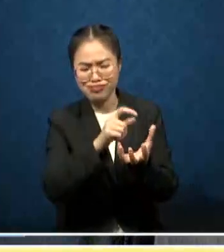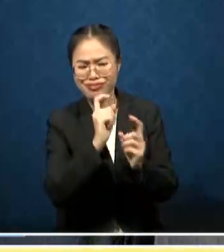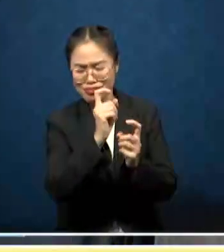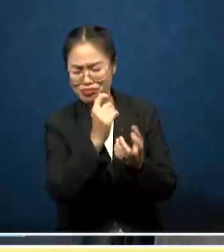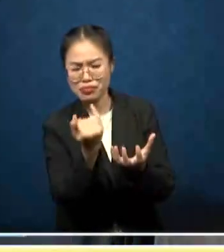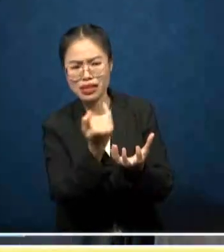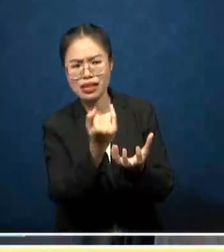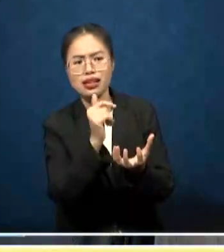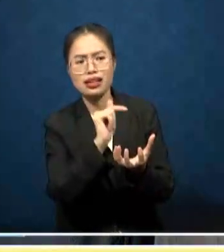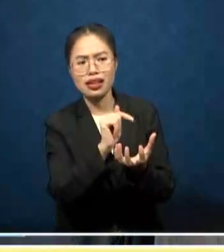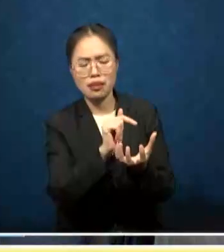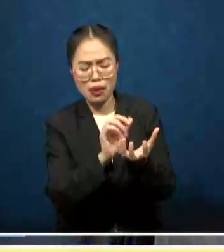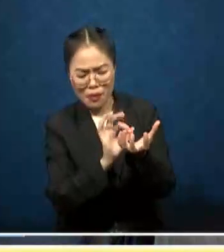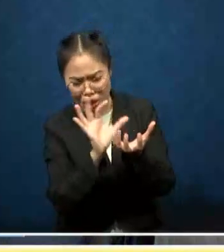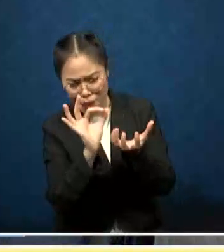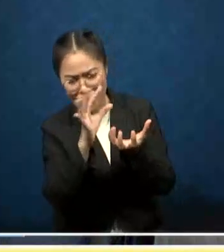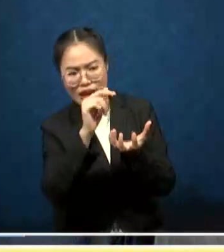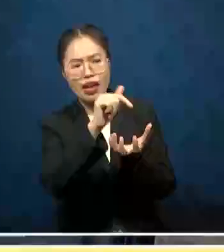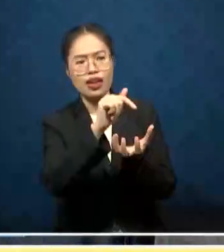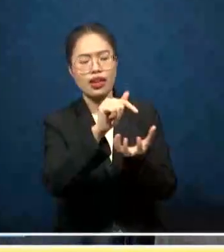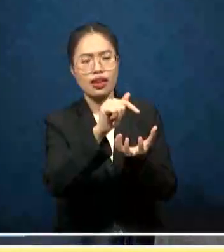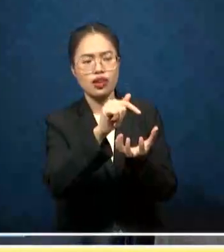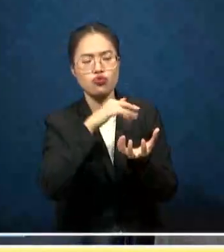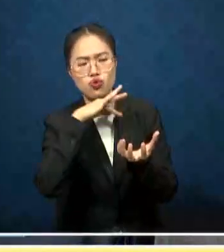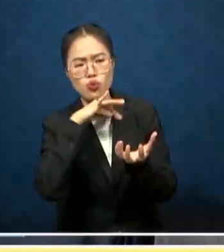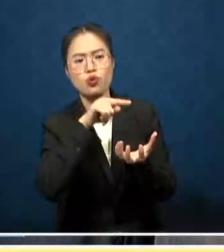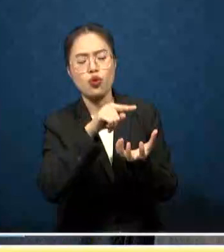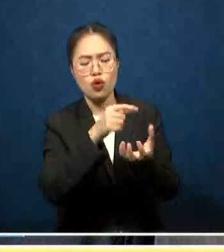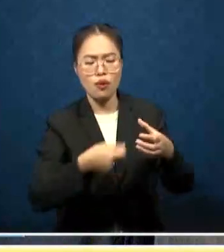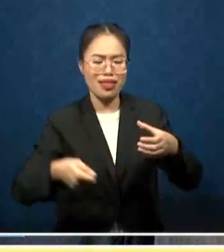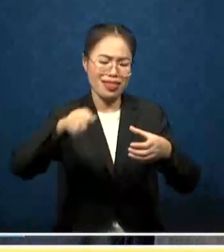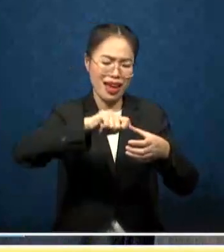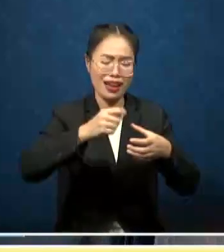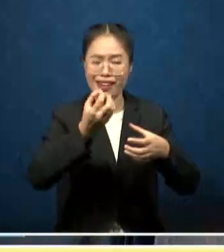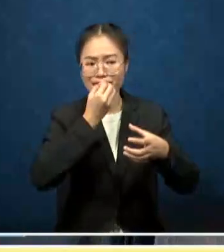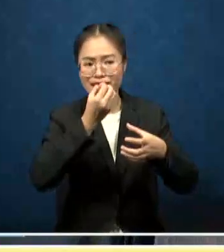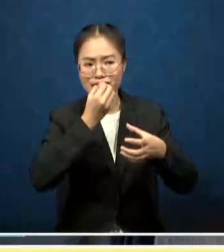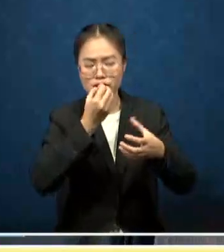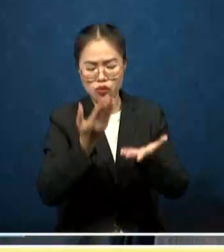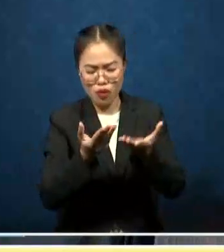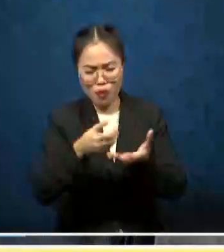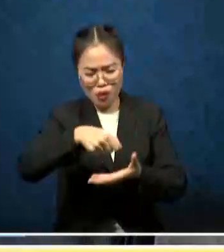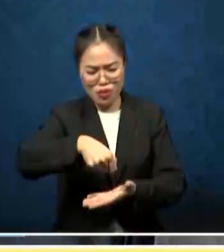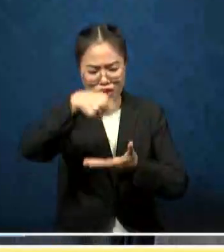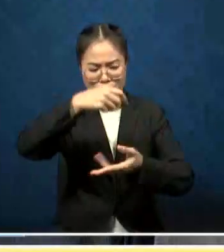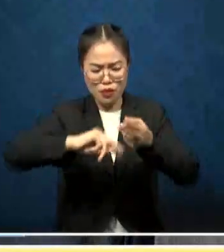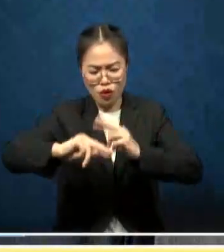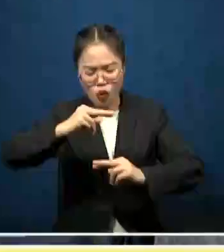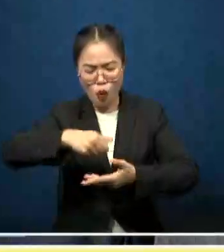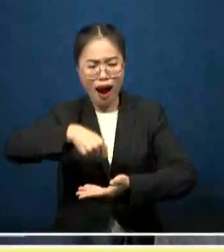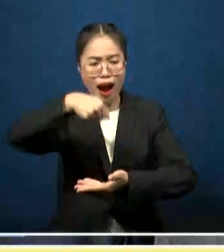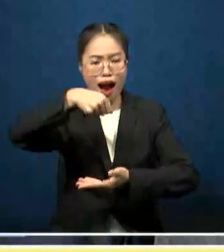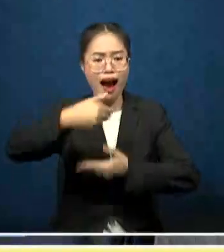อาหารที่ไม่บริสุทธิ์มีร่องรอยปิแตกนำมาบรรจุกระช้าขายในช่วงปี